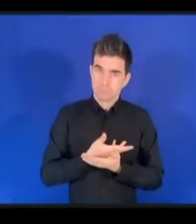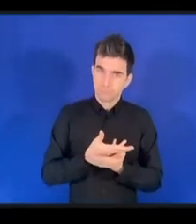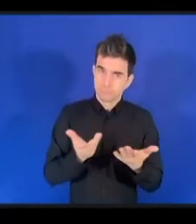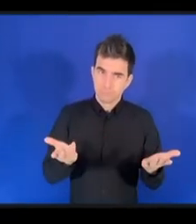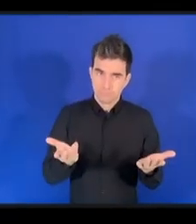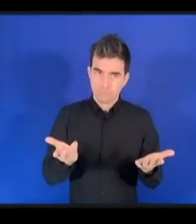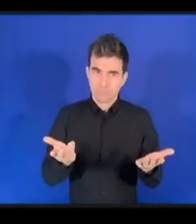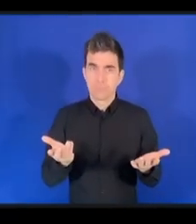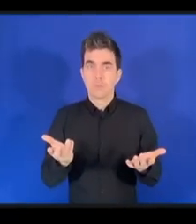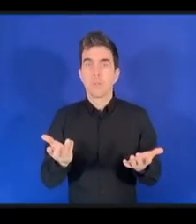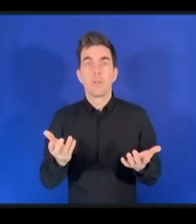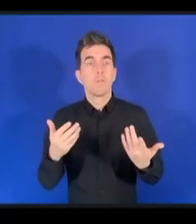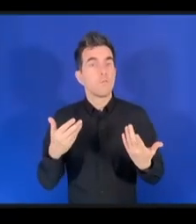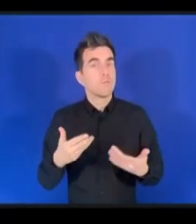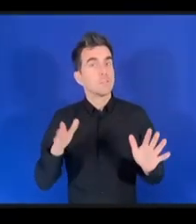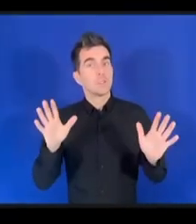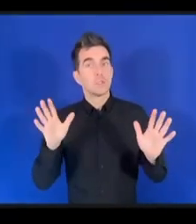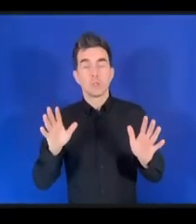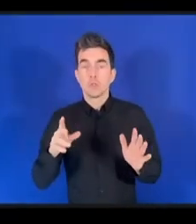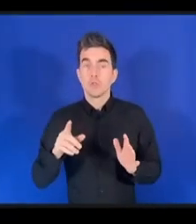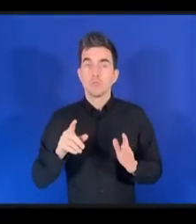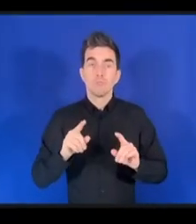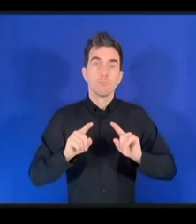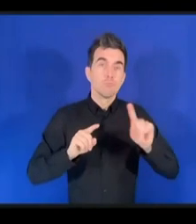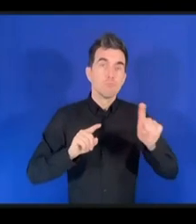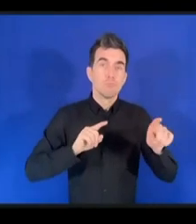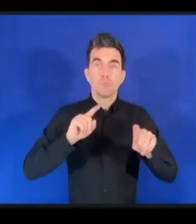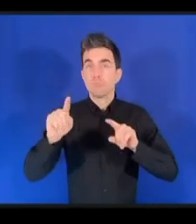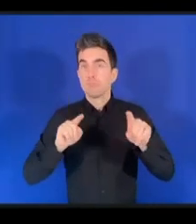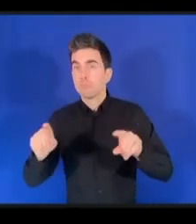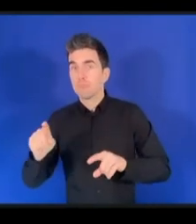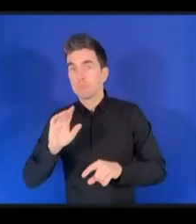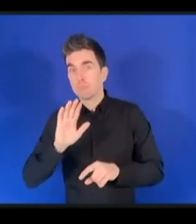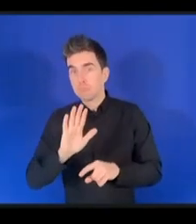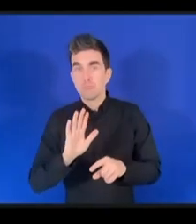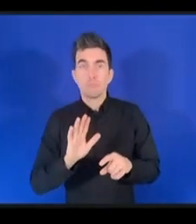が新たな刺激となり、